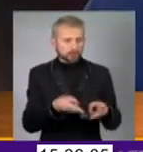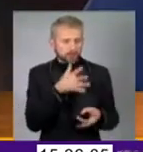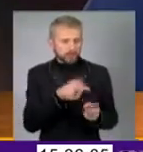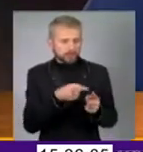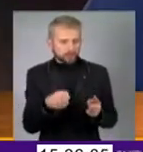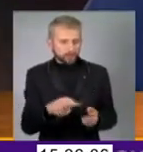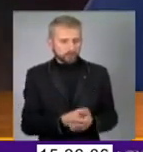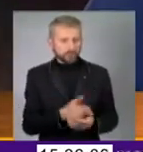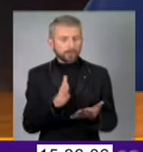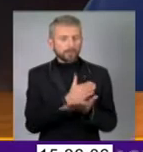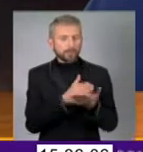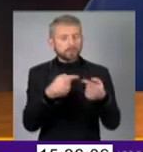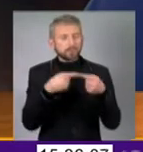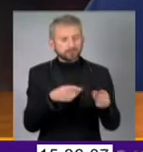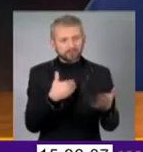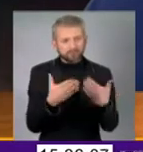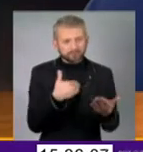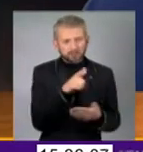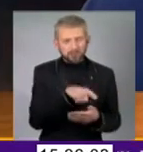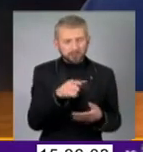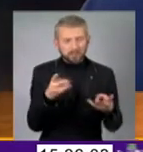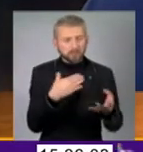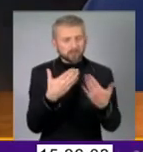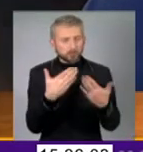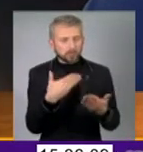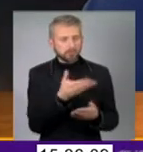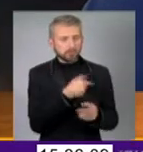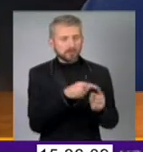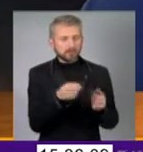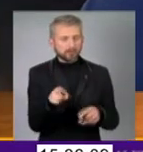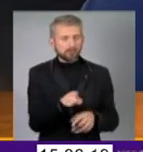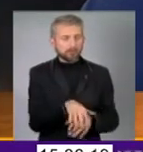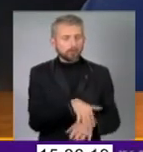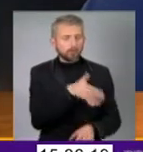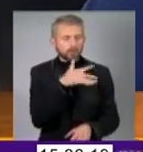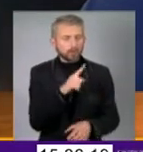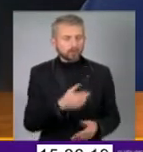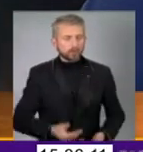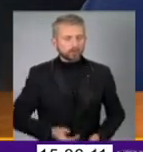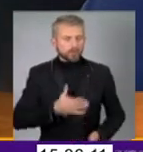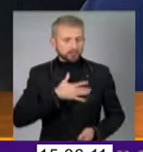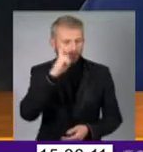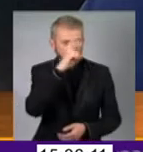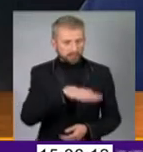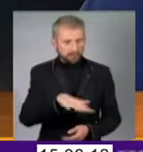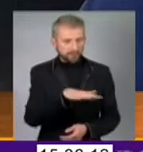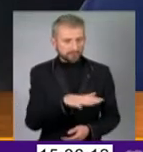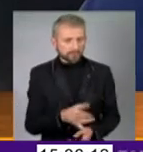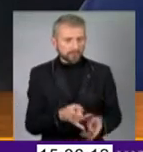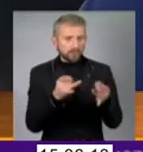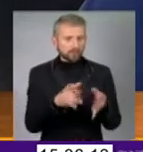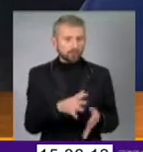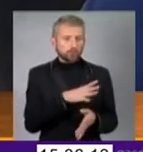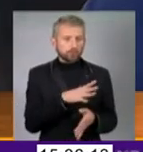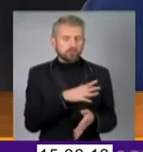терміну. Зовсім інше реагування. З людьми треба спілкуватися. Ми за той довгий час, який переживала наша країна, просто був